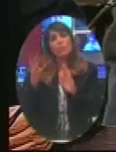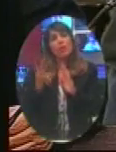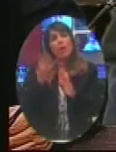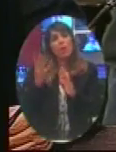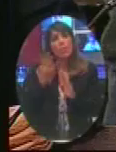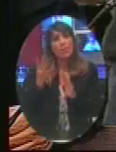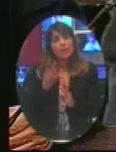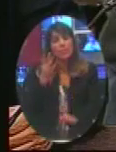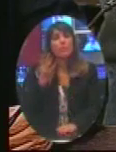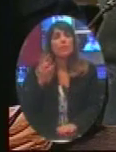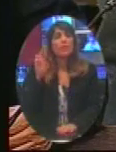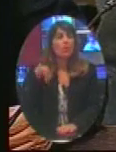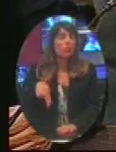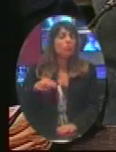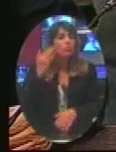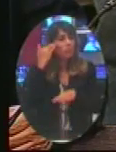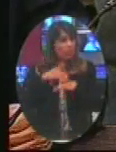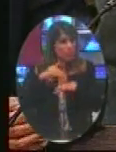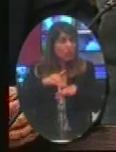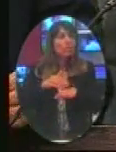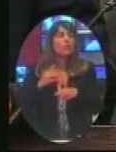בן אליעזר.